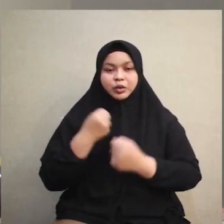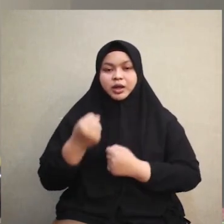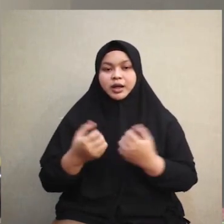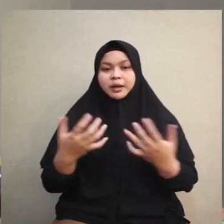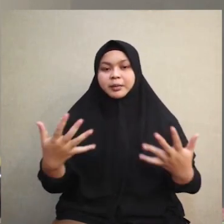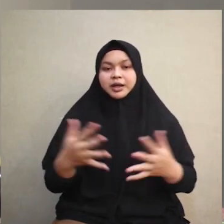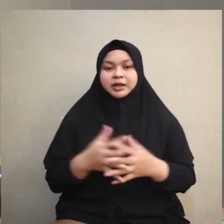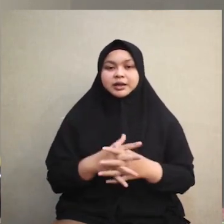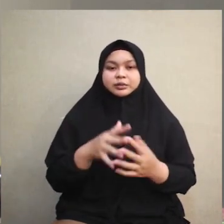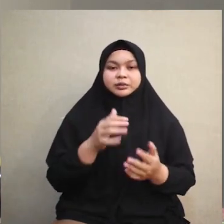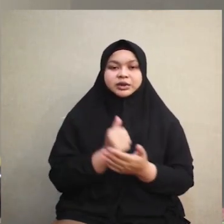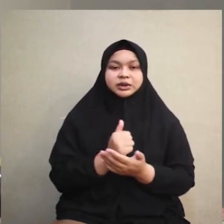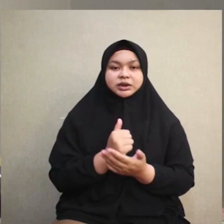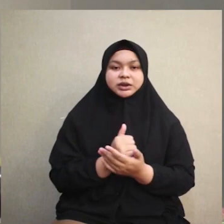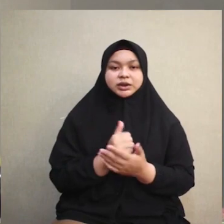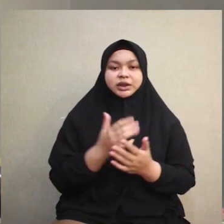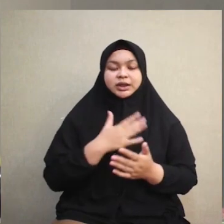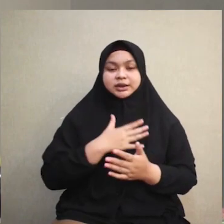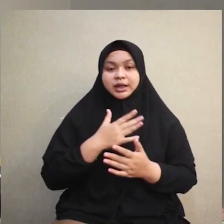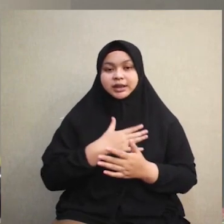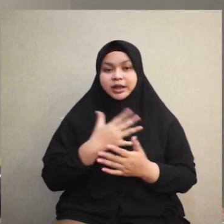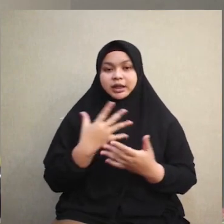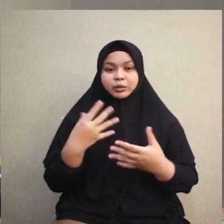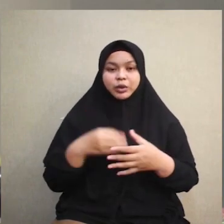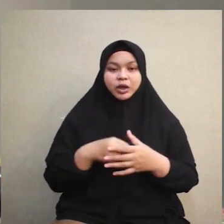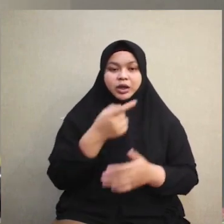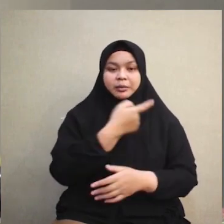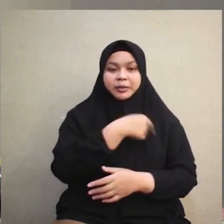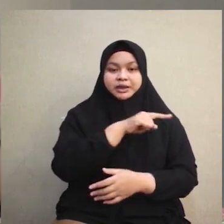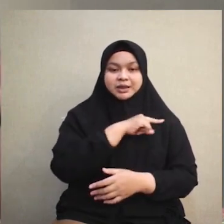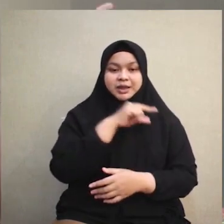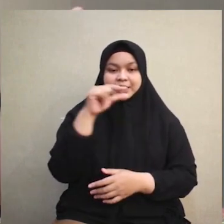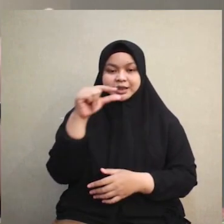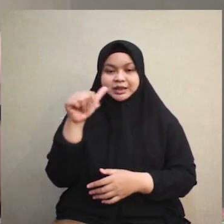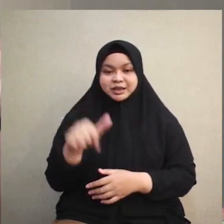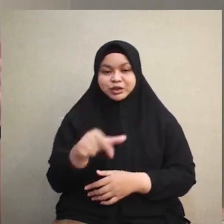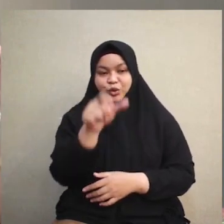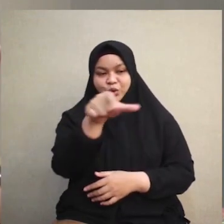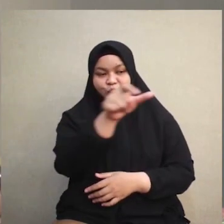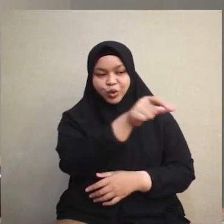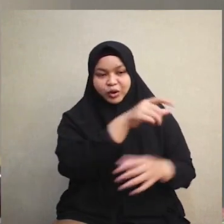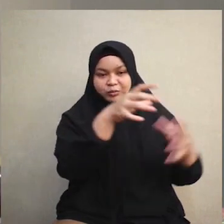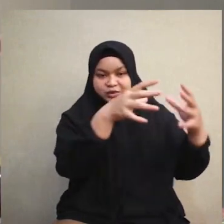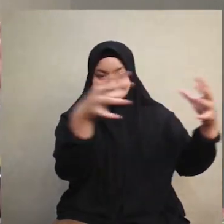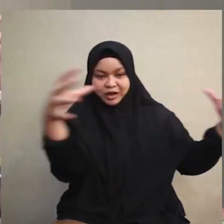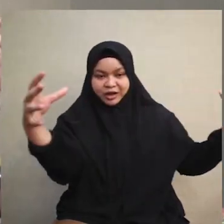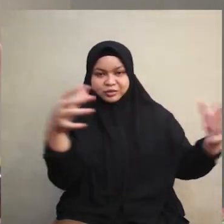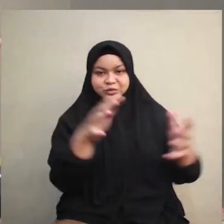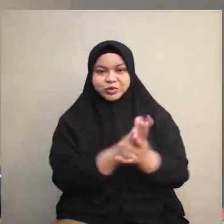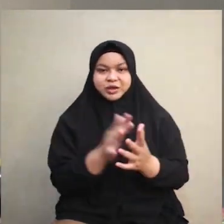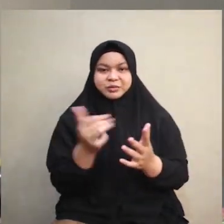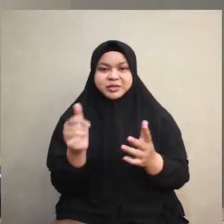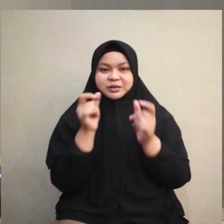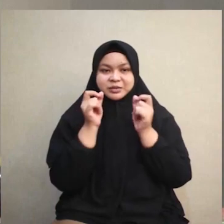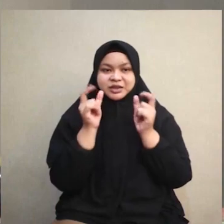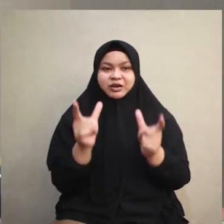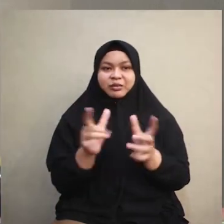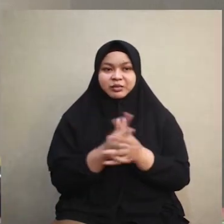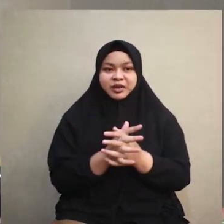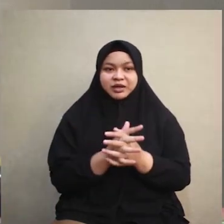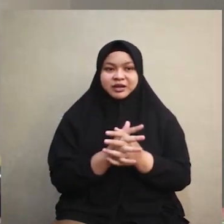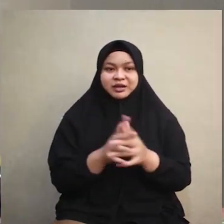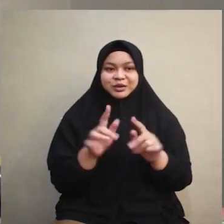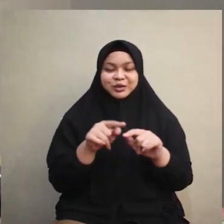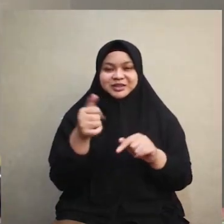Sebenarnya saya berada di kapasitas yang sangat kecil di sini karena orang-orang besar yang bisa menjawab ini sebenarnya